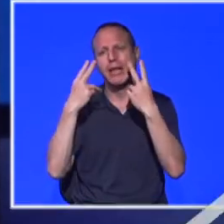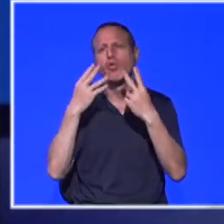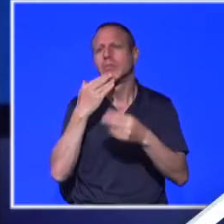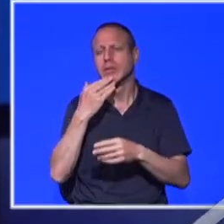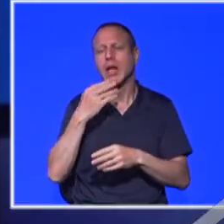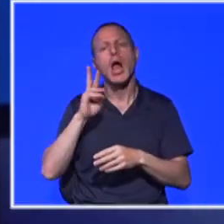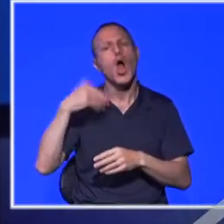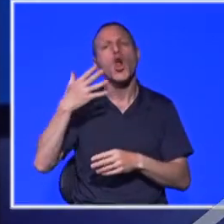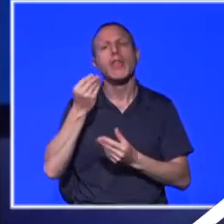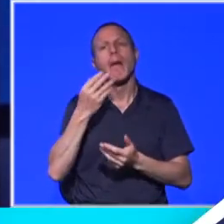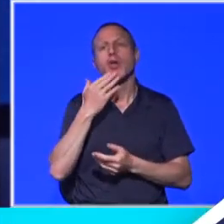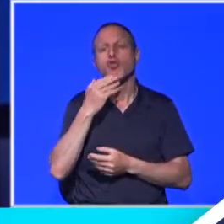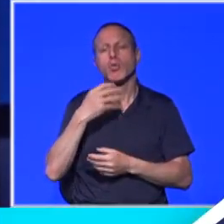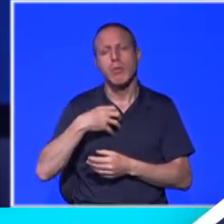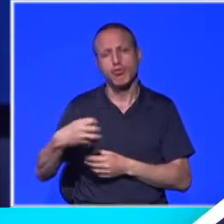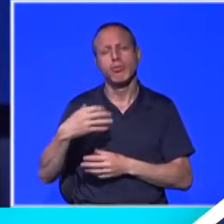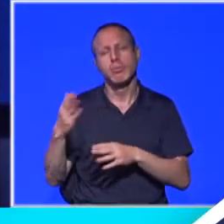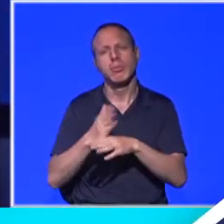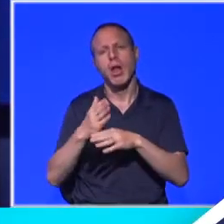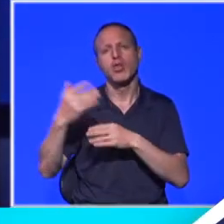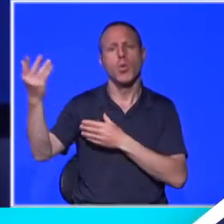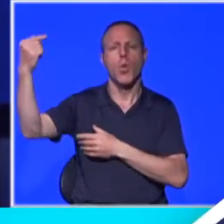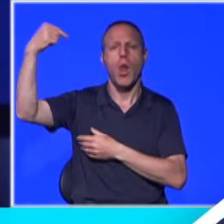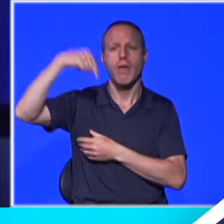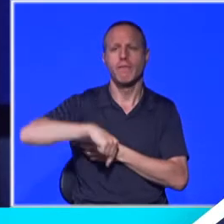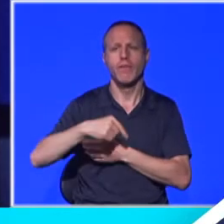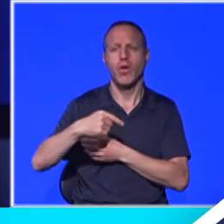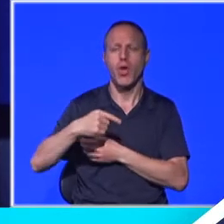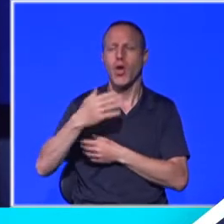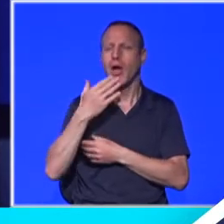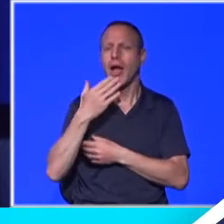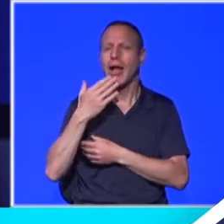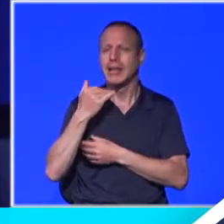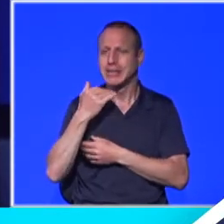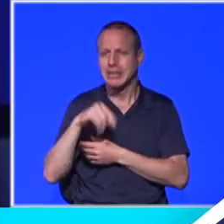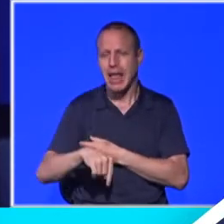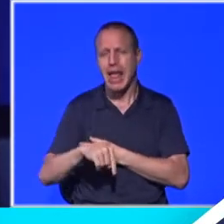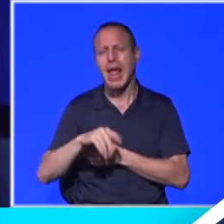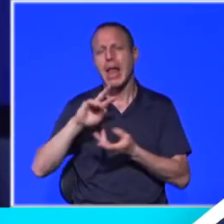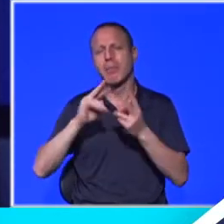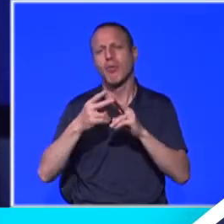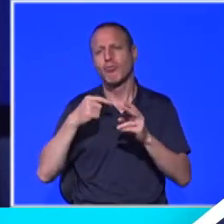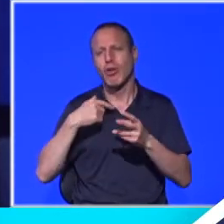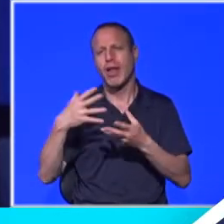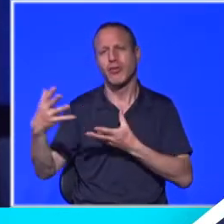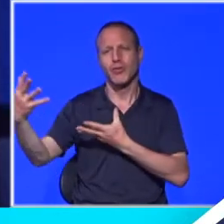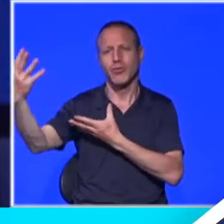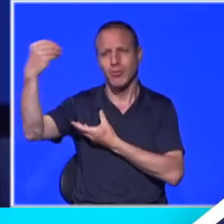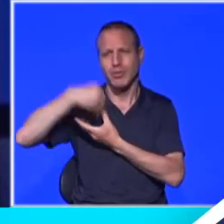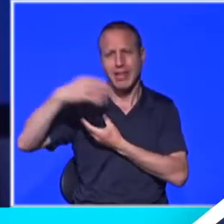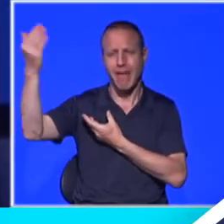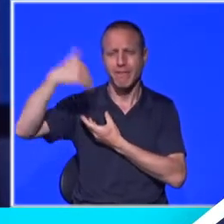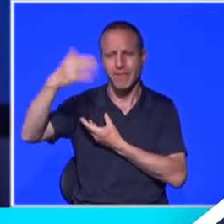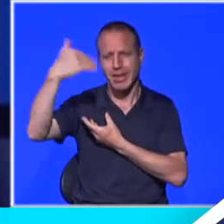שהרבה יהודים עשירים יחליטו לעלות ארצה ולהכניס לכאן, במקום שניקח את כל החלקאים והנדכאים ממדינות שהאדמה בוערת להם מתחת לרגליים,